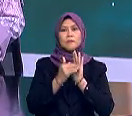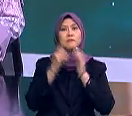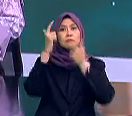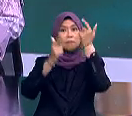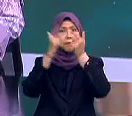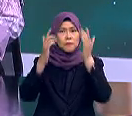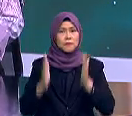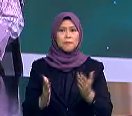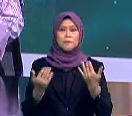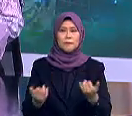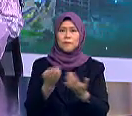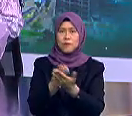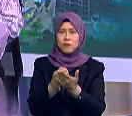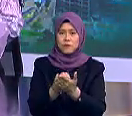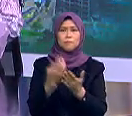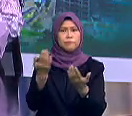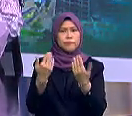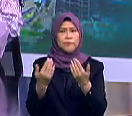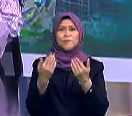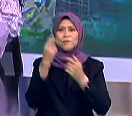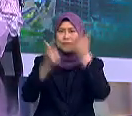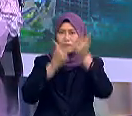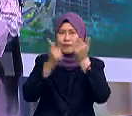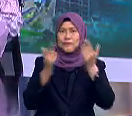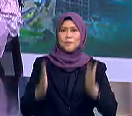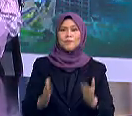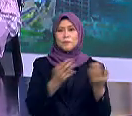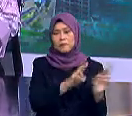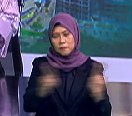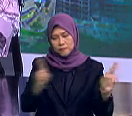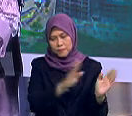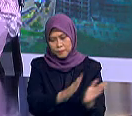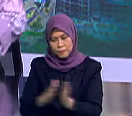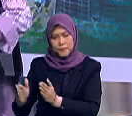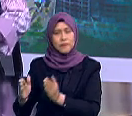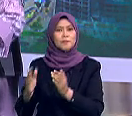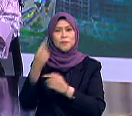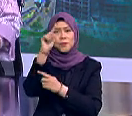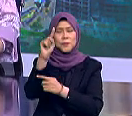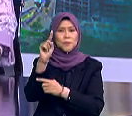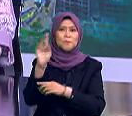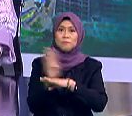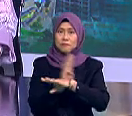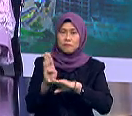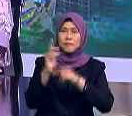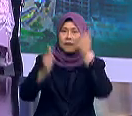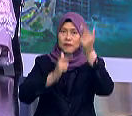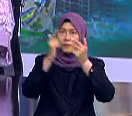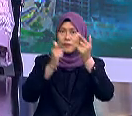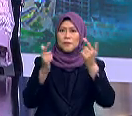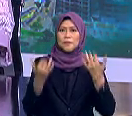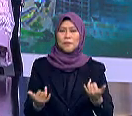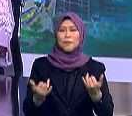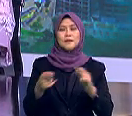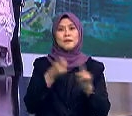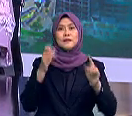untuk merancakkan semula sektor pelancongan negara. Pelbagai strategi dilaksana bagi merancakkan sektor tersebut, terutama